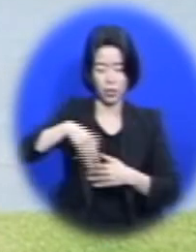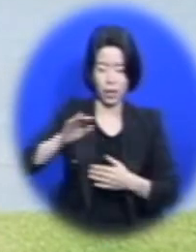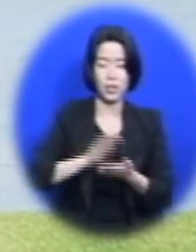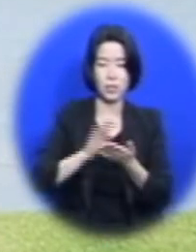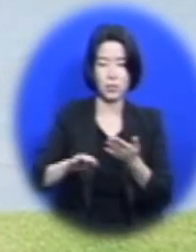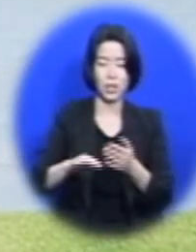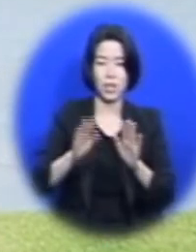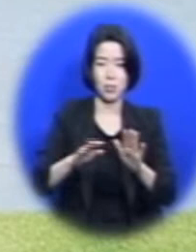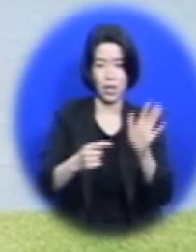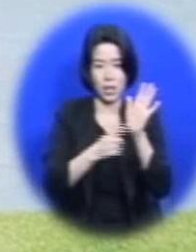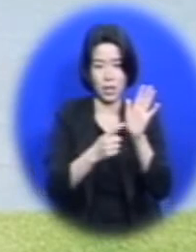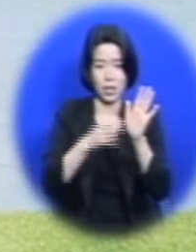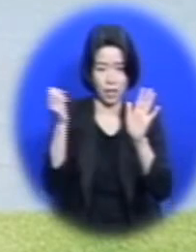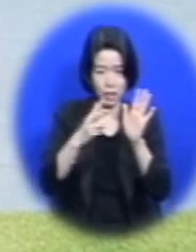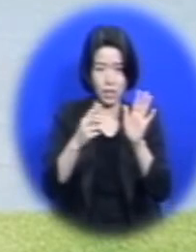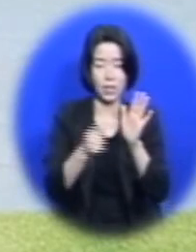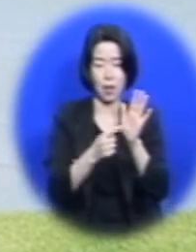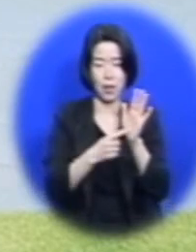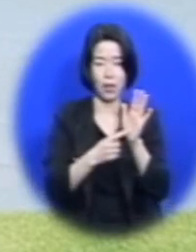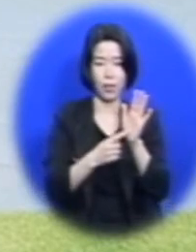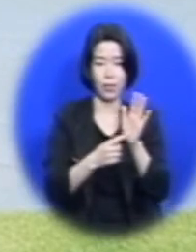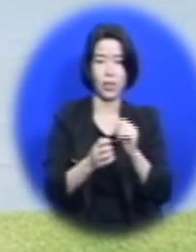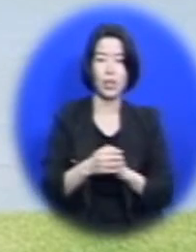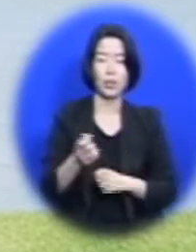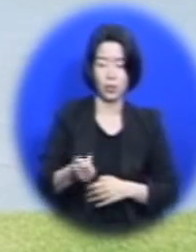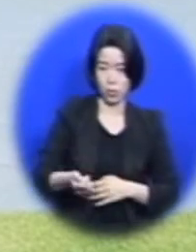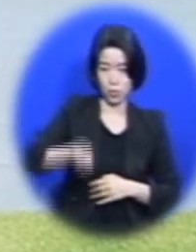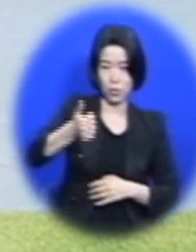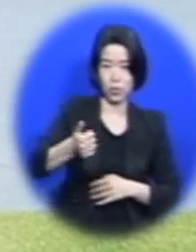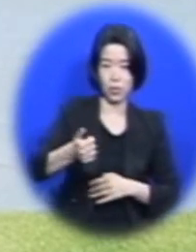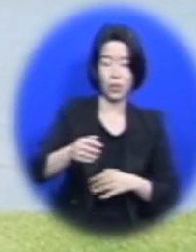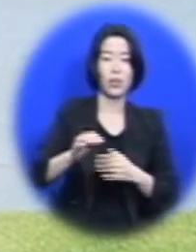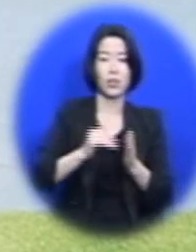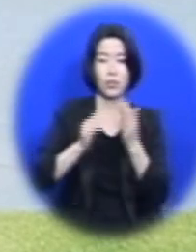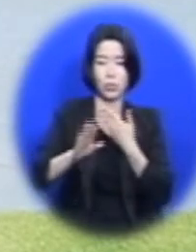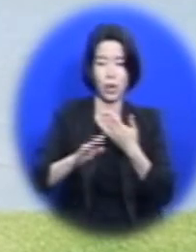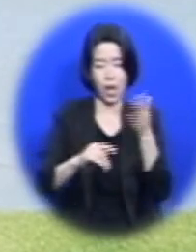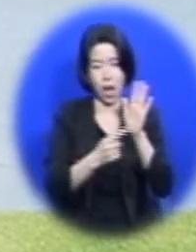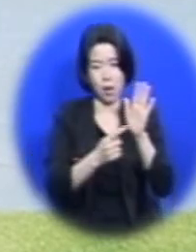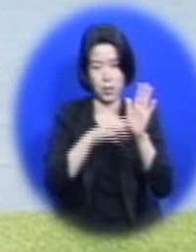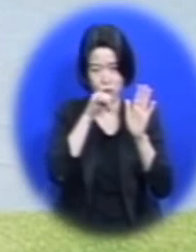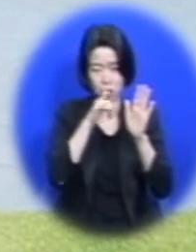이번에는 안면이 다시 나오게 해주세요. 그리고 동전을 던졌더니 안면이 나왔어요.